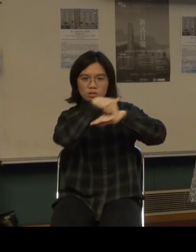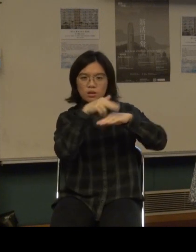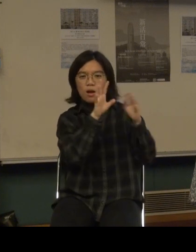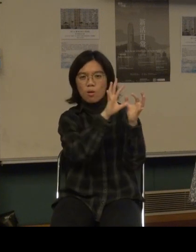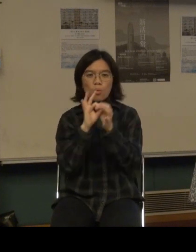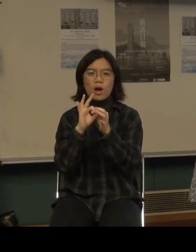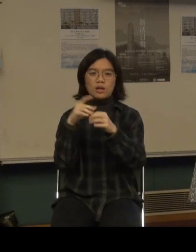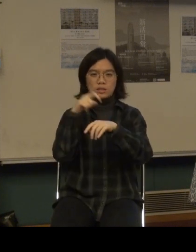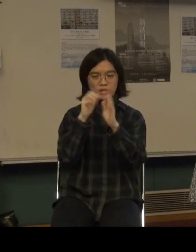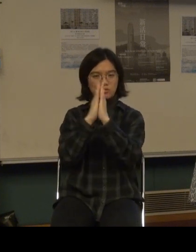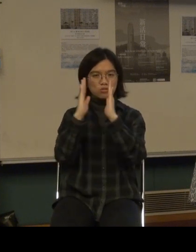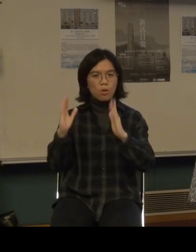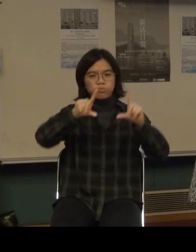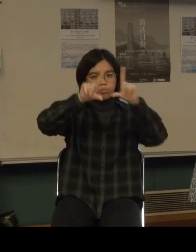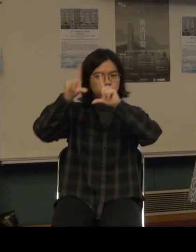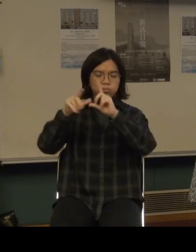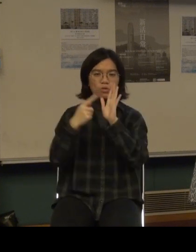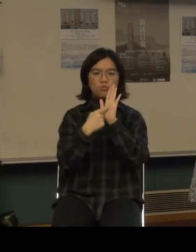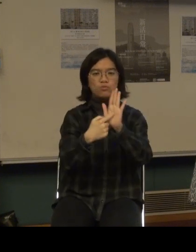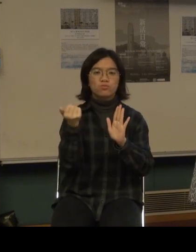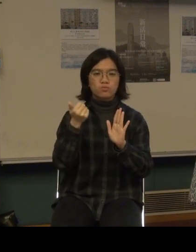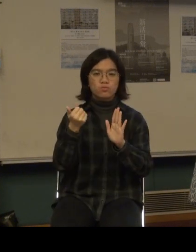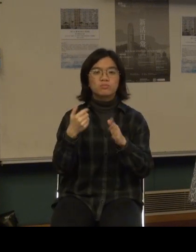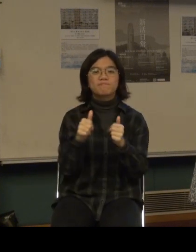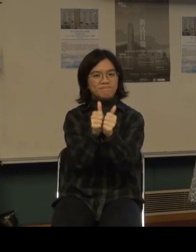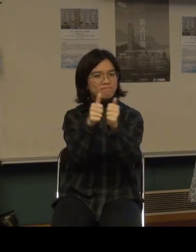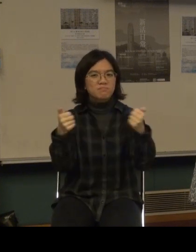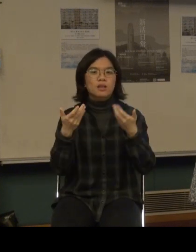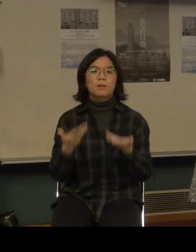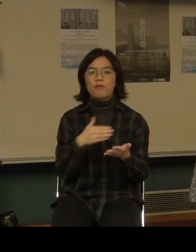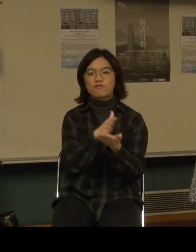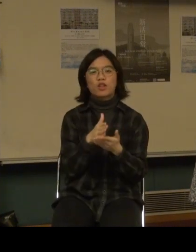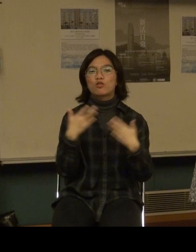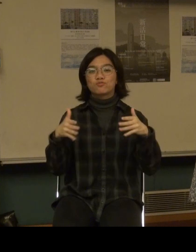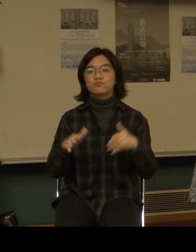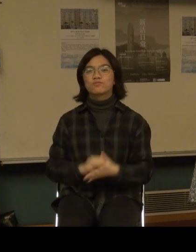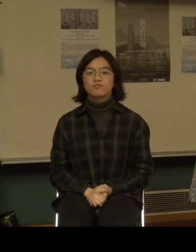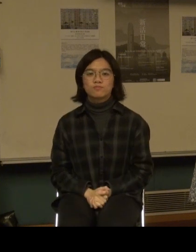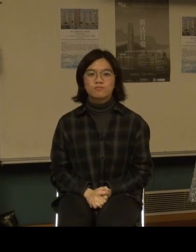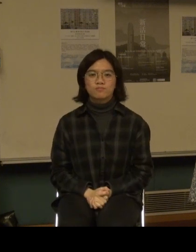佢哋嘅生活嘅。嚇，咁多謝大家嚇，今日分享就到呢度。